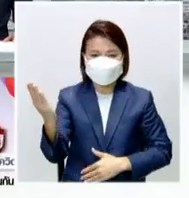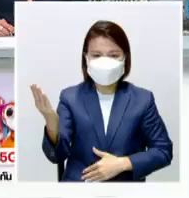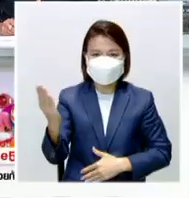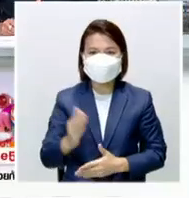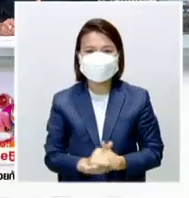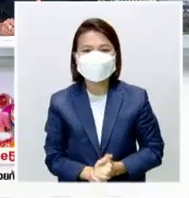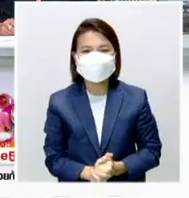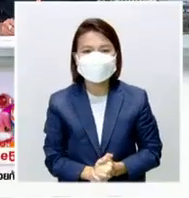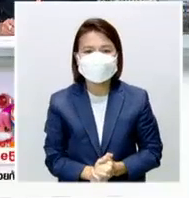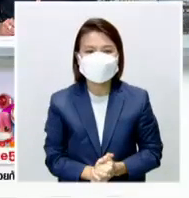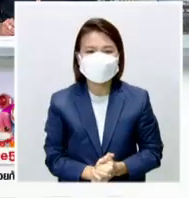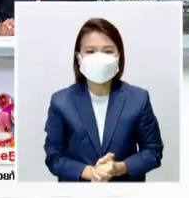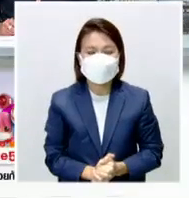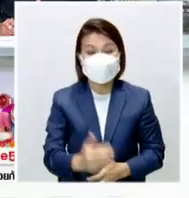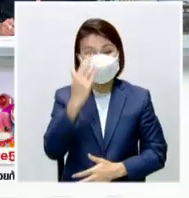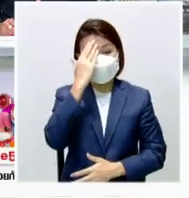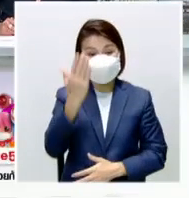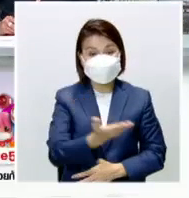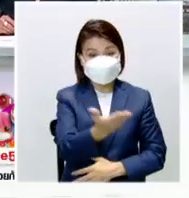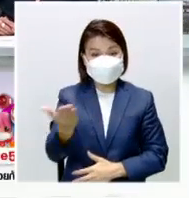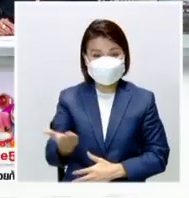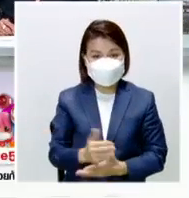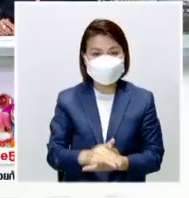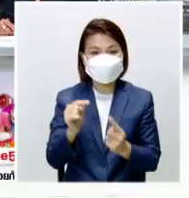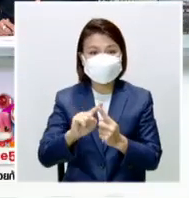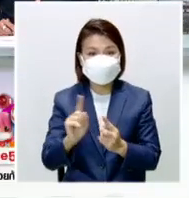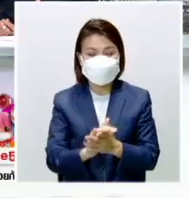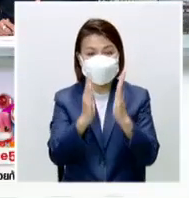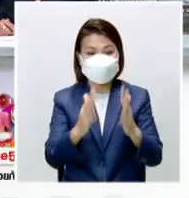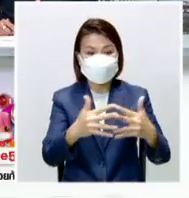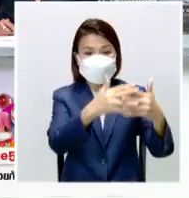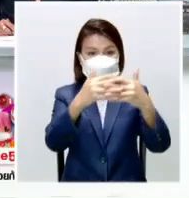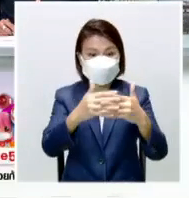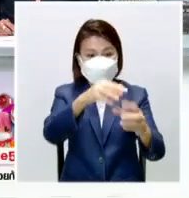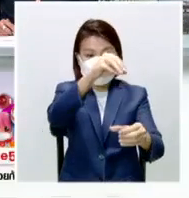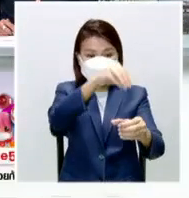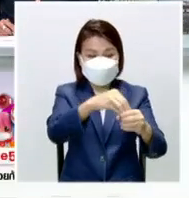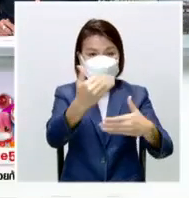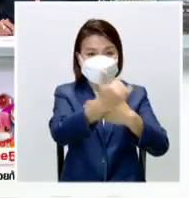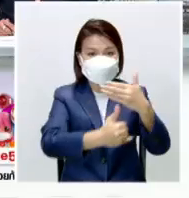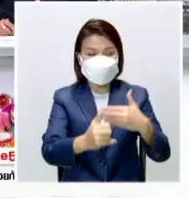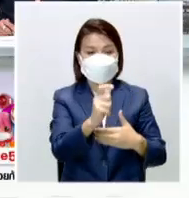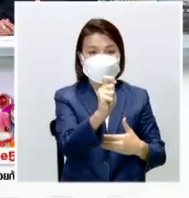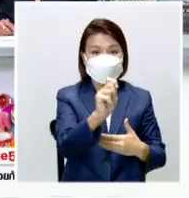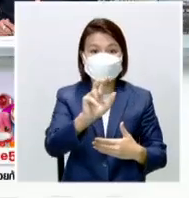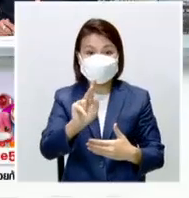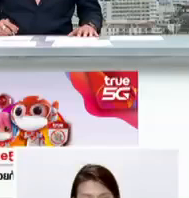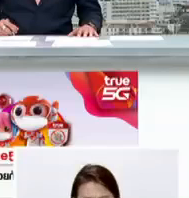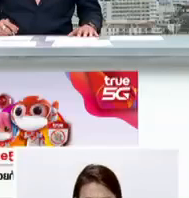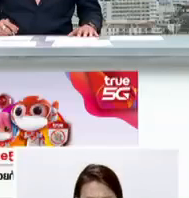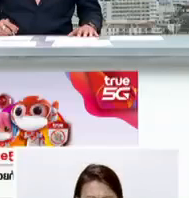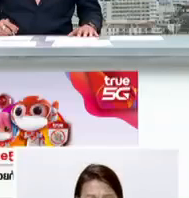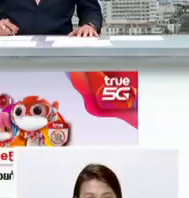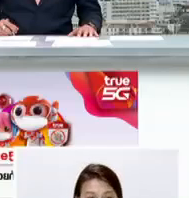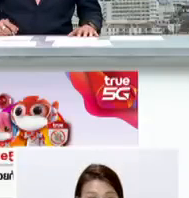วัสดีครับ ค่ะสวัสดีค่ะนั่นก็เป็นเพราะว่ายังมีชาวอเมริกันตกค้างอยู่ในอัฟกานิสถานประมาณ 10,000 ถึง 15,000 คน